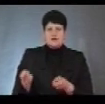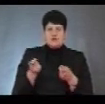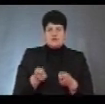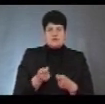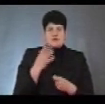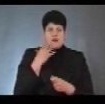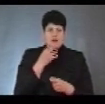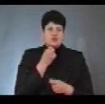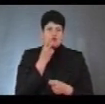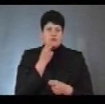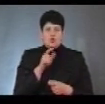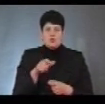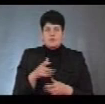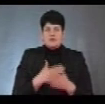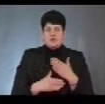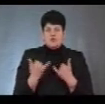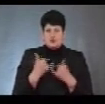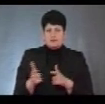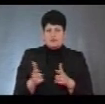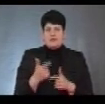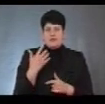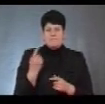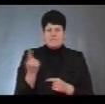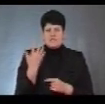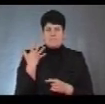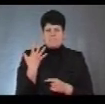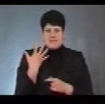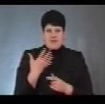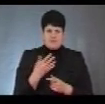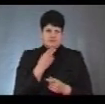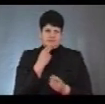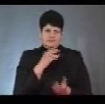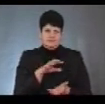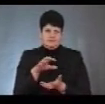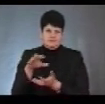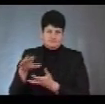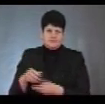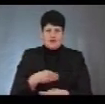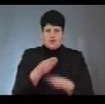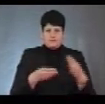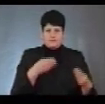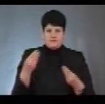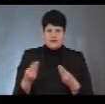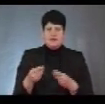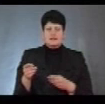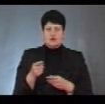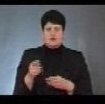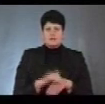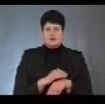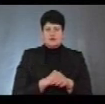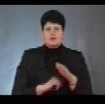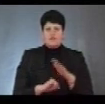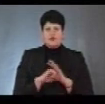з інвалідністю. Сьогодні приготували перші 5 порцій і розвезли їх. Організатори проекту – Тернопільський благодійний фонд «Карітас»,